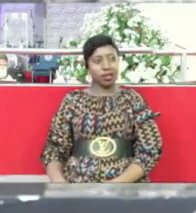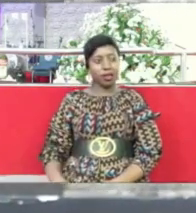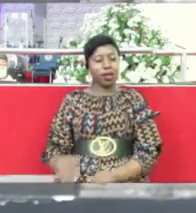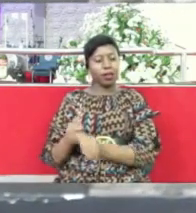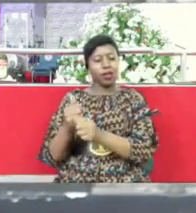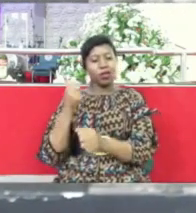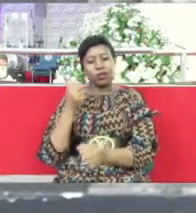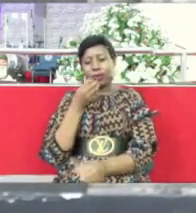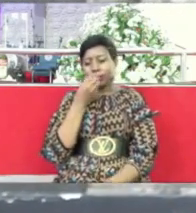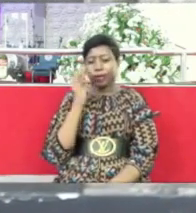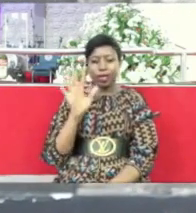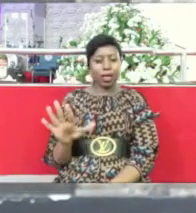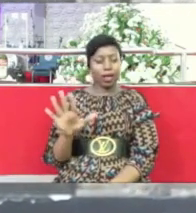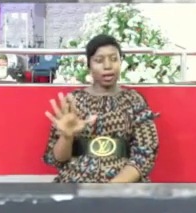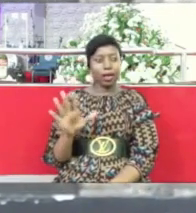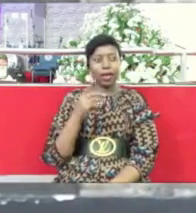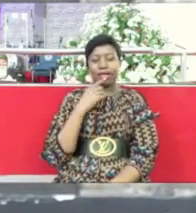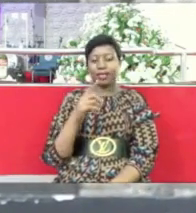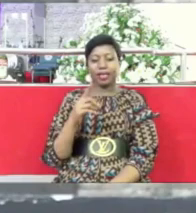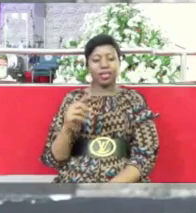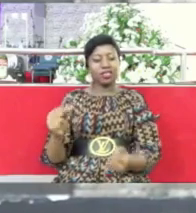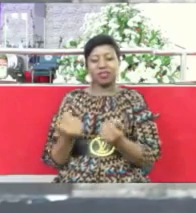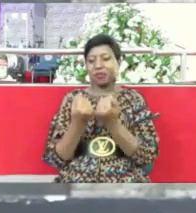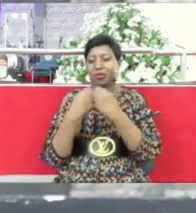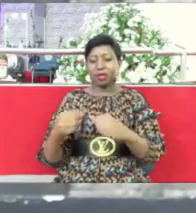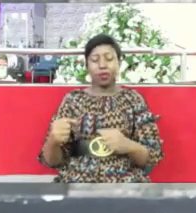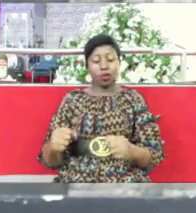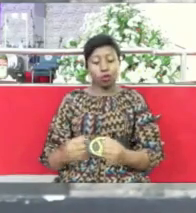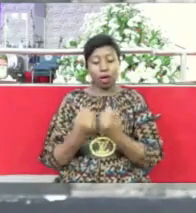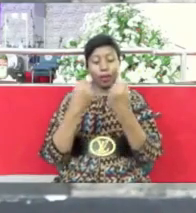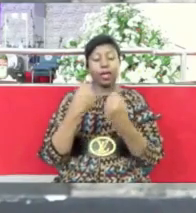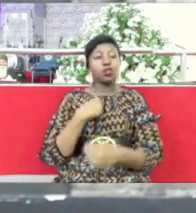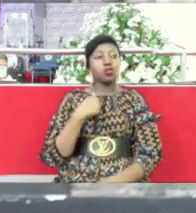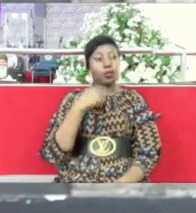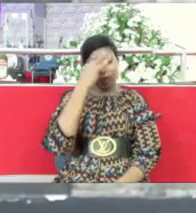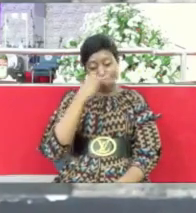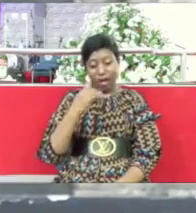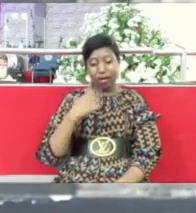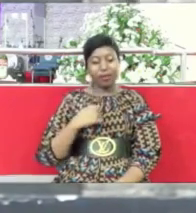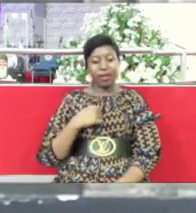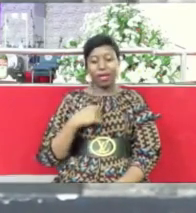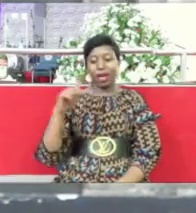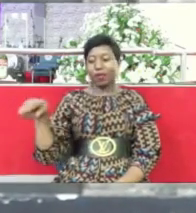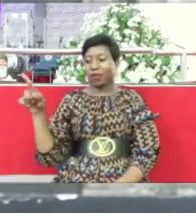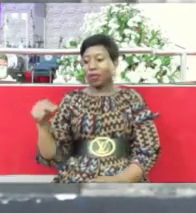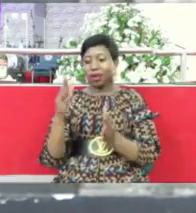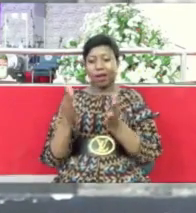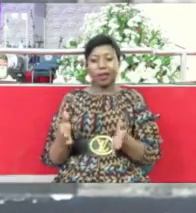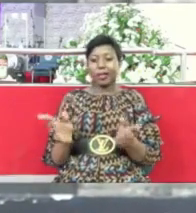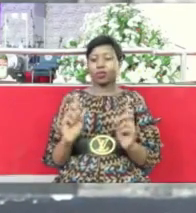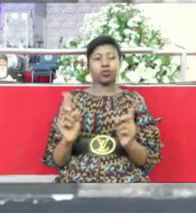laana hiyo. Haiwezi nishika mimi. That curse cannot follow me. Kwa sababu mimi sijakosea mtu. Because I'm not wrong anyone. Because